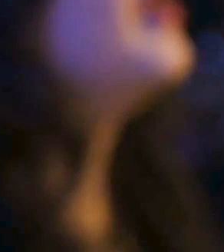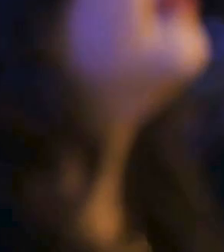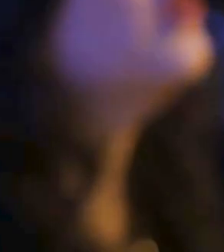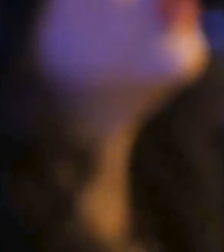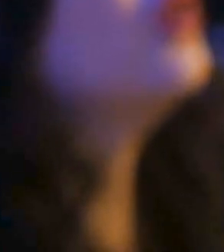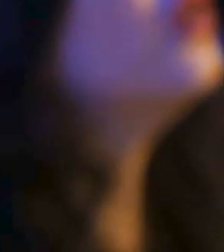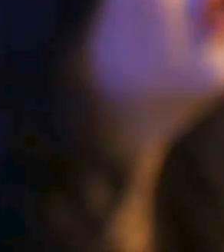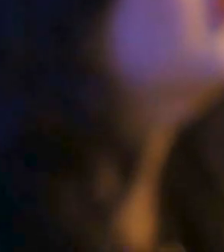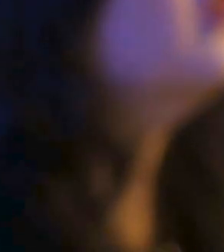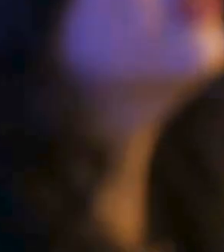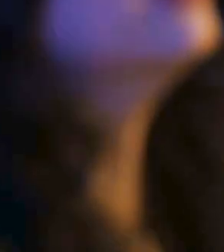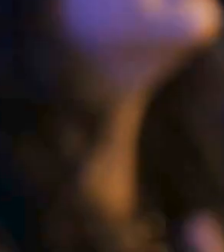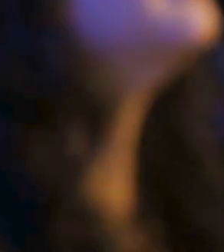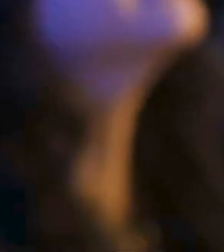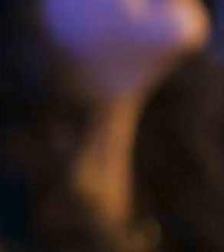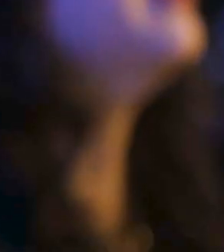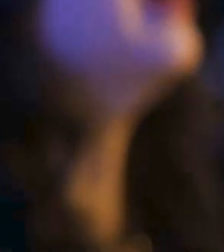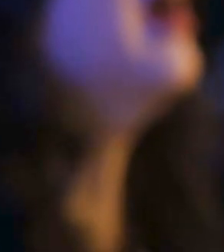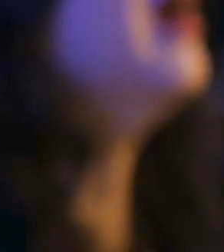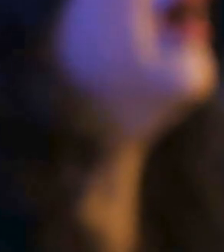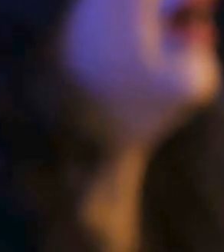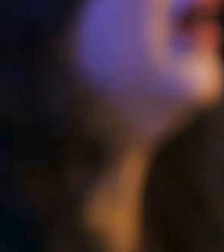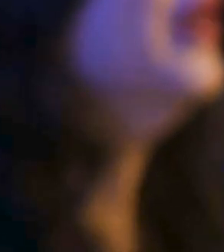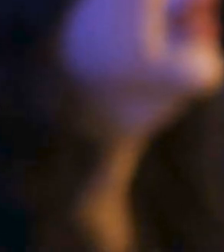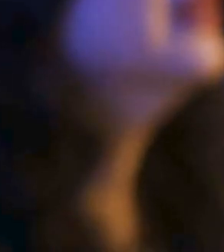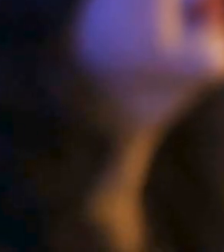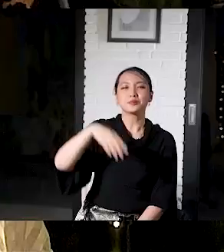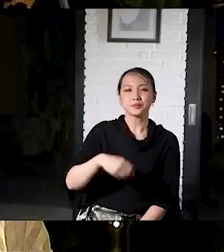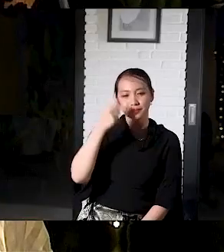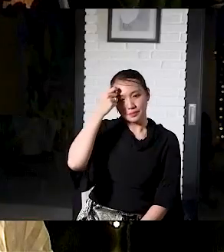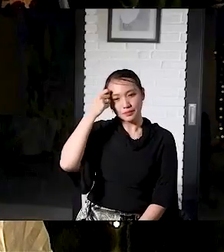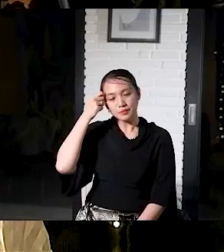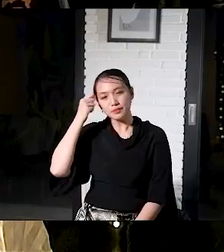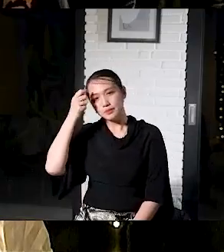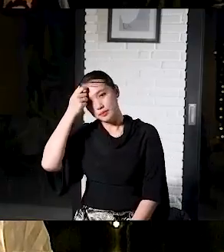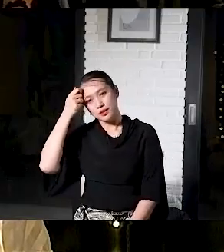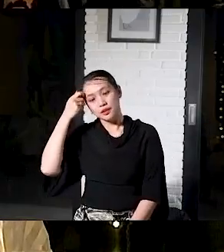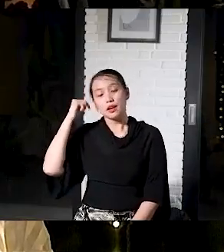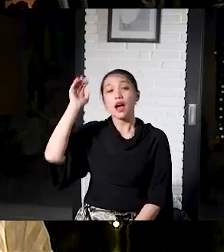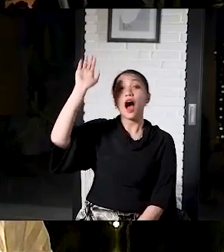水，我的心切慕你，主。